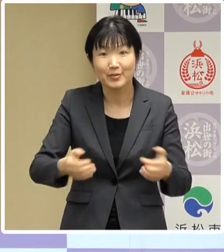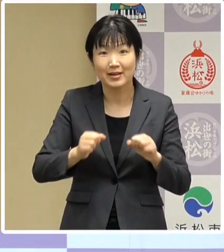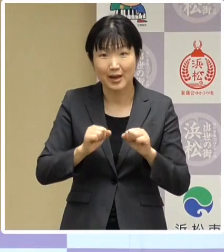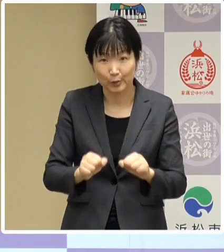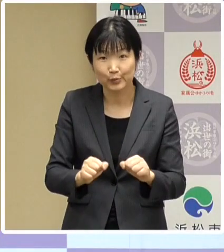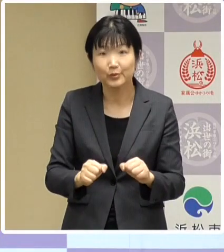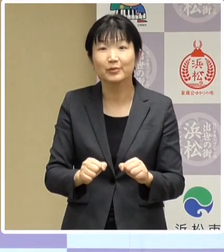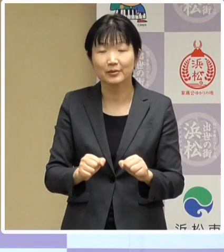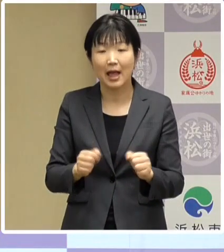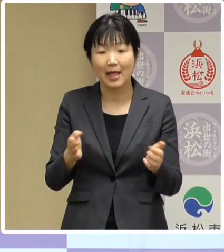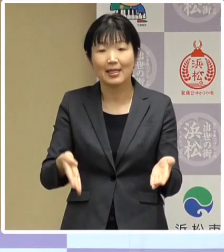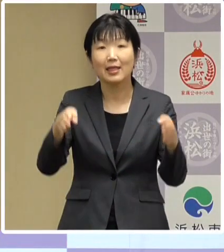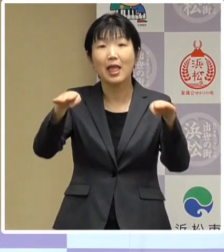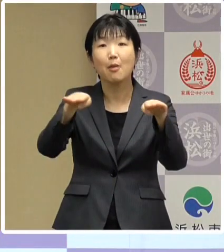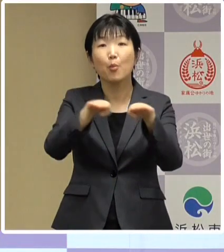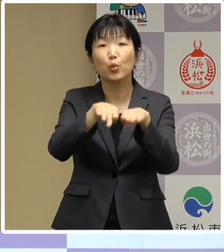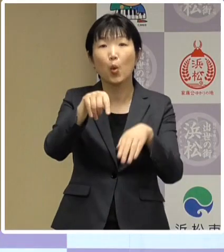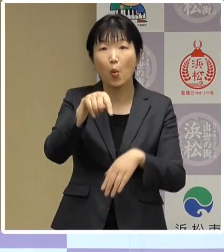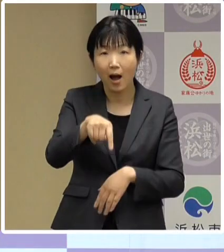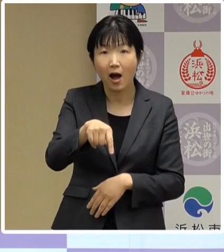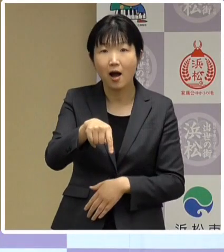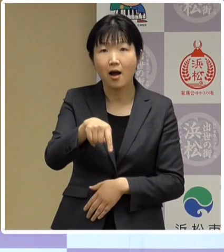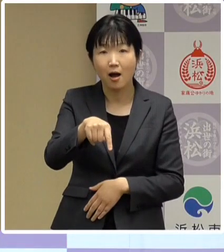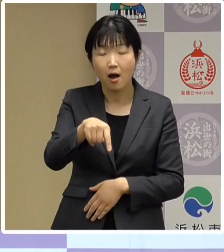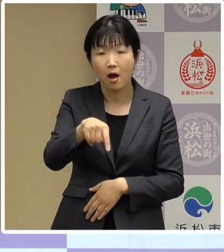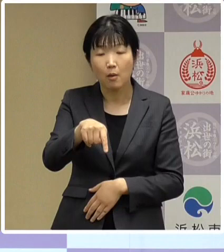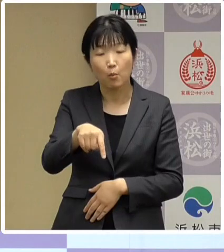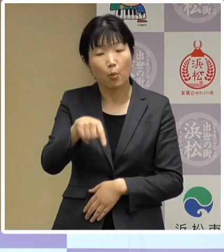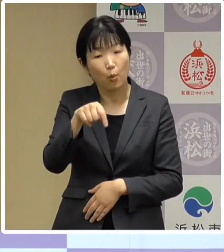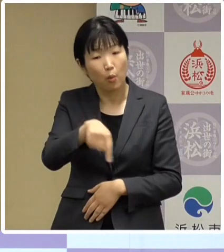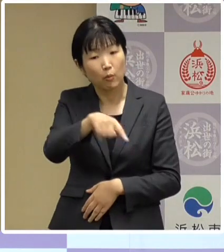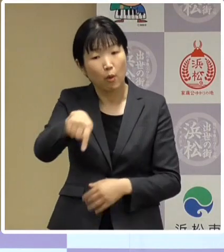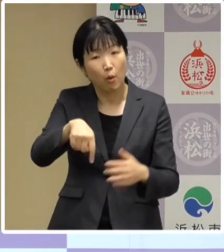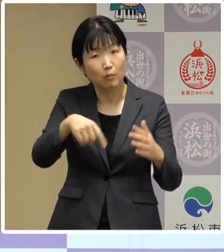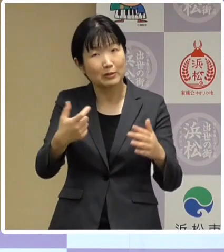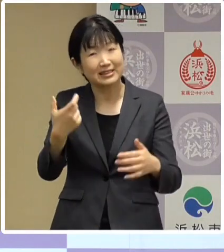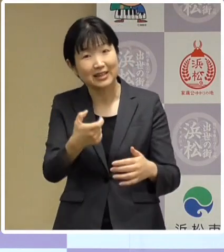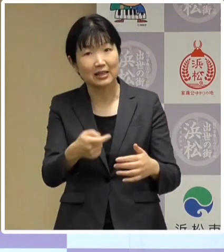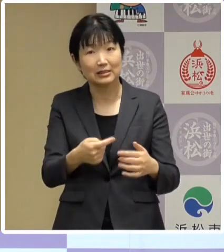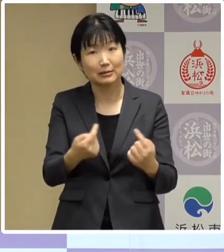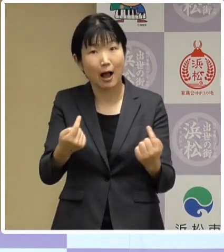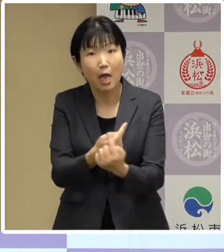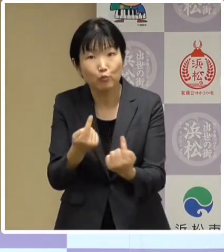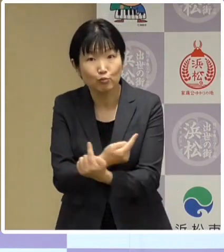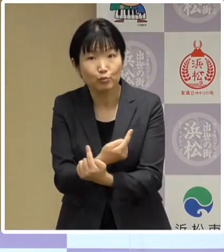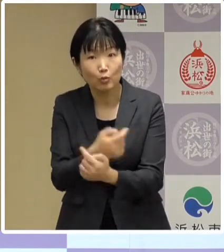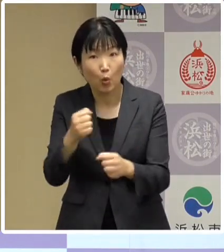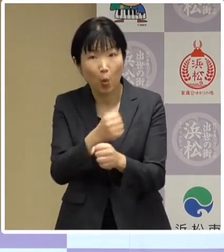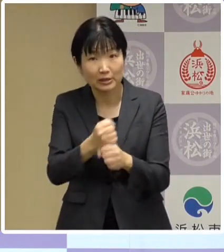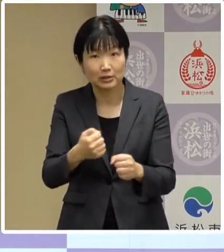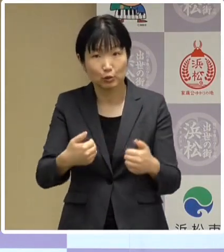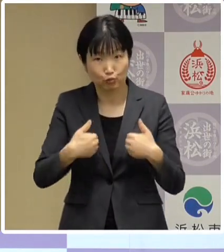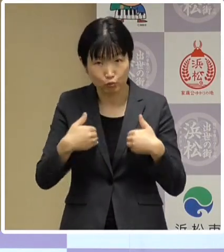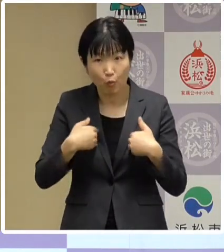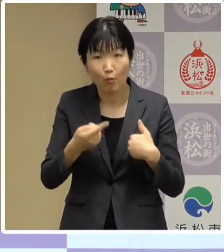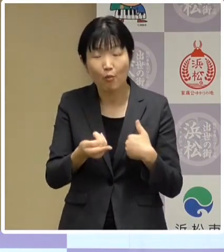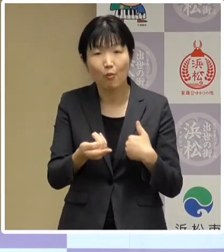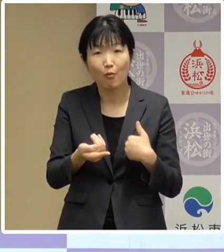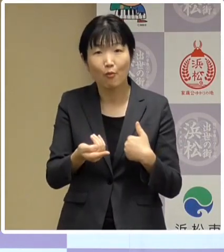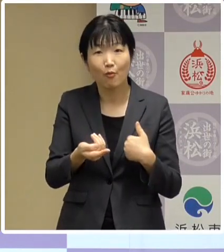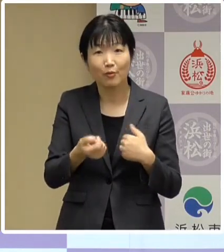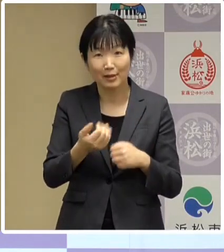今ある建物を、よりちょっとしっかりした建物にしていくというふうな、手を入れるというふうなことも含めて ですね。